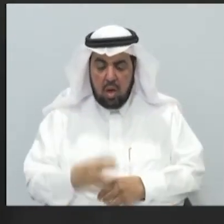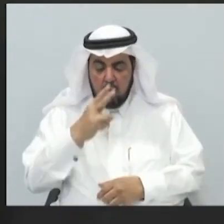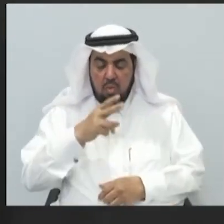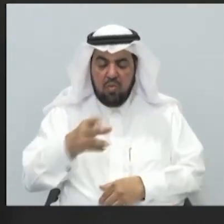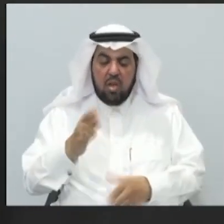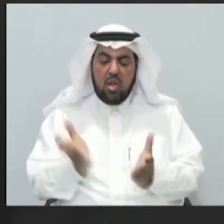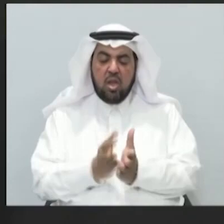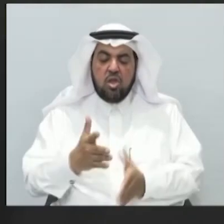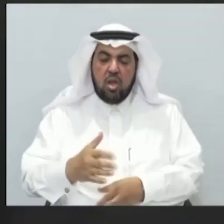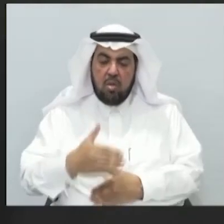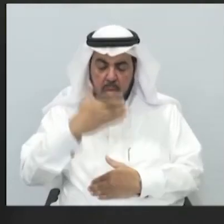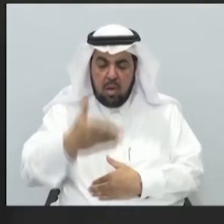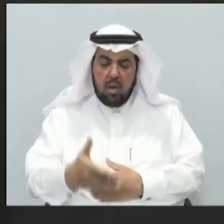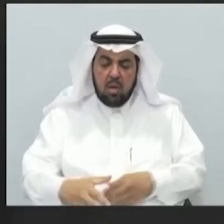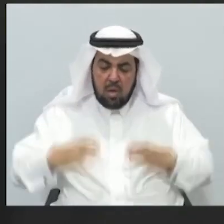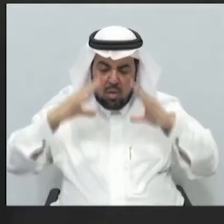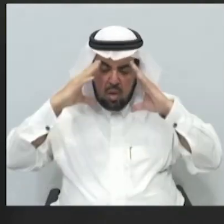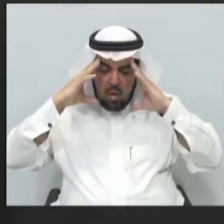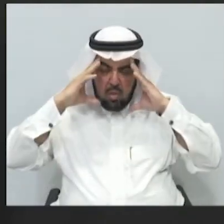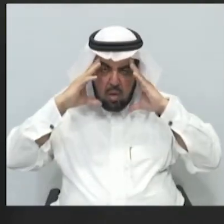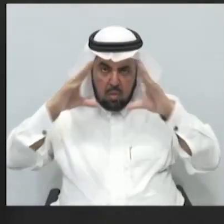في درس اخر والسلام عليكم ورحمه الله وبركاته